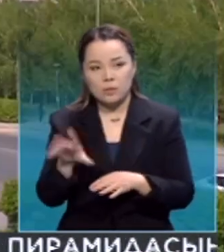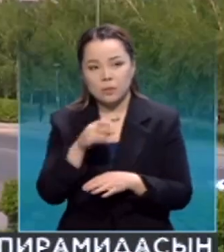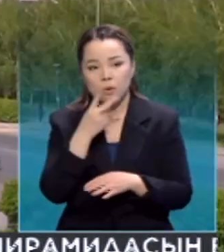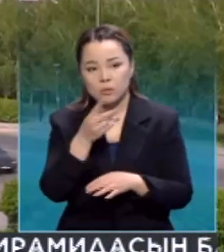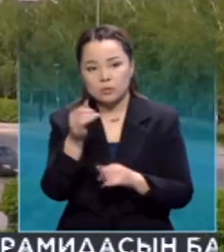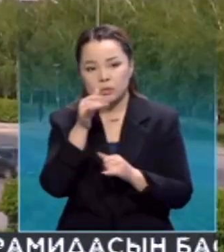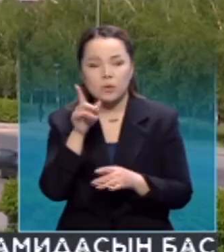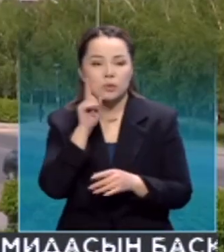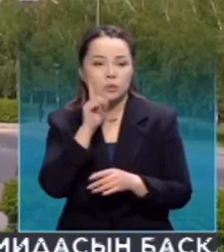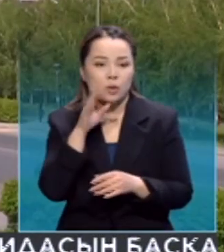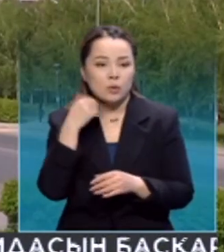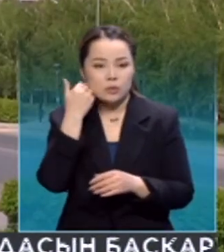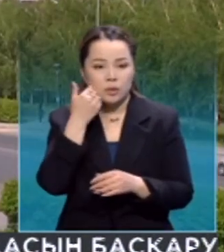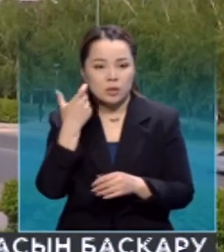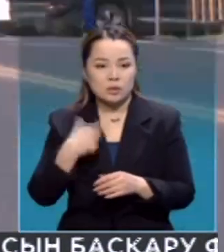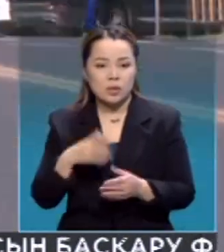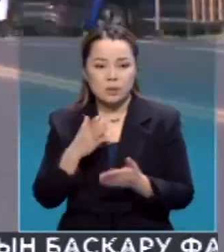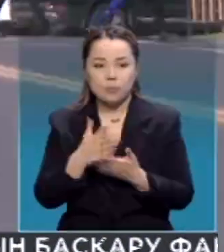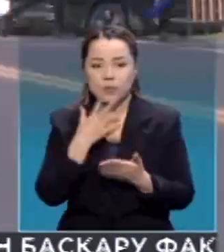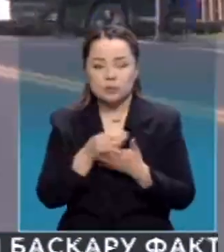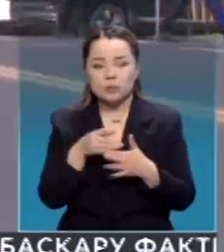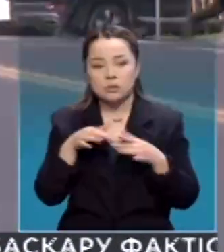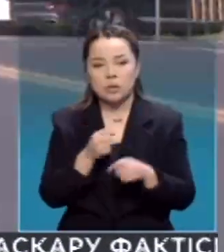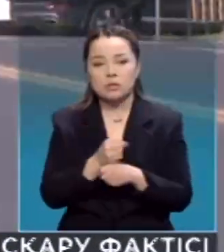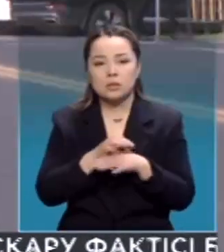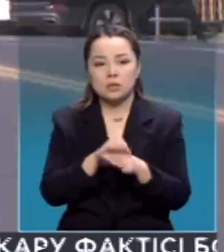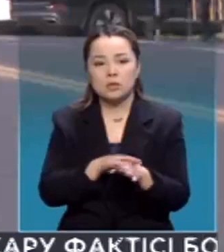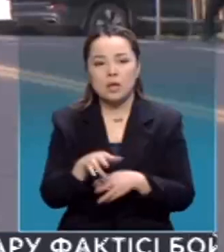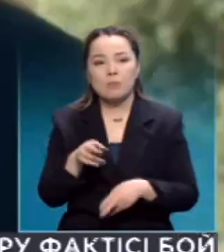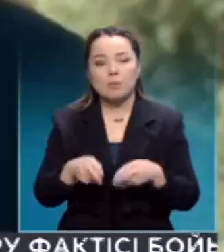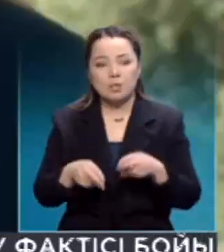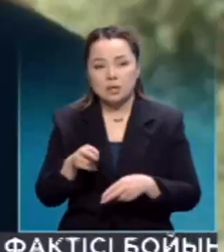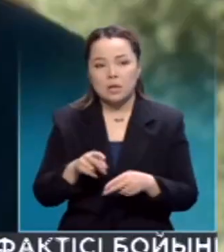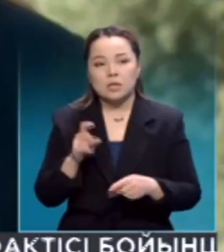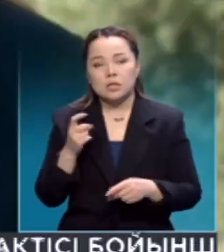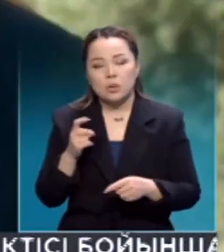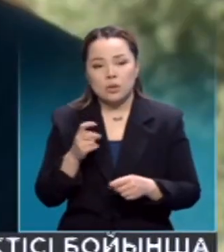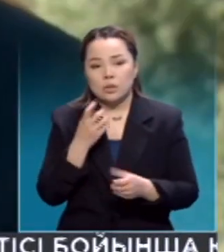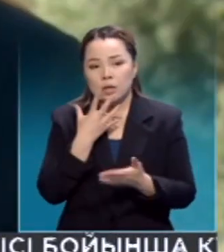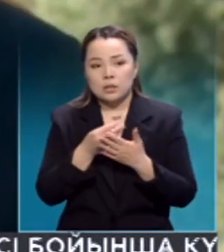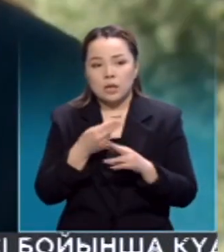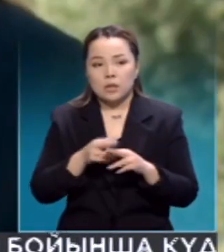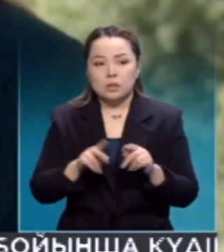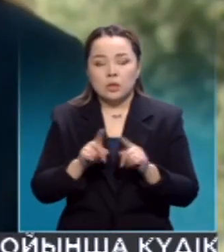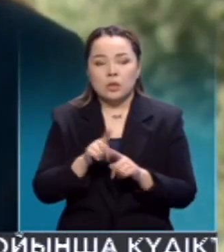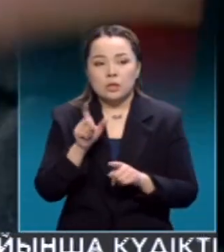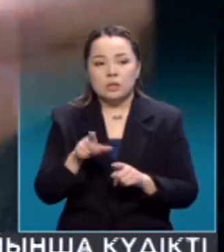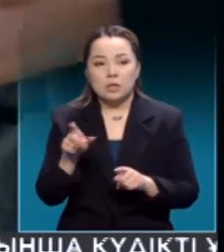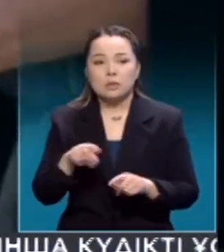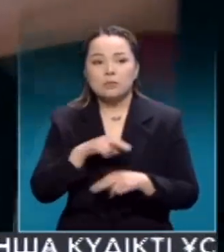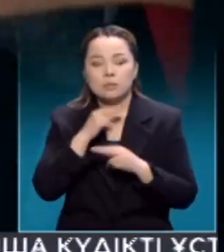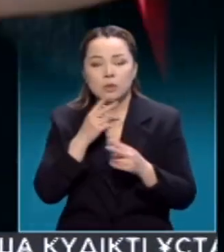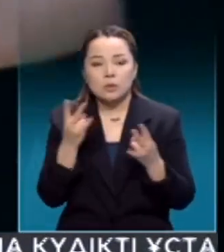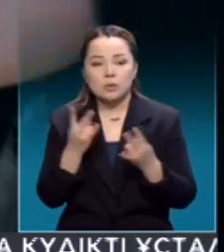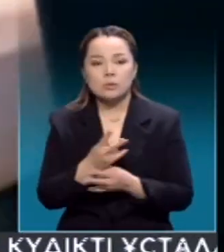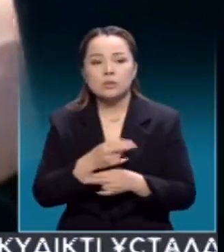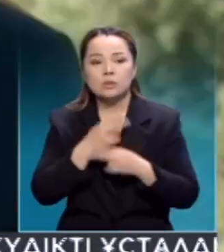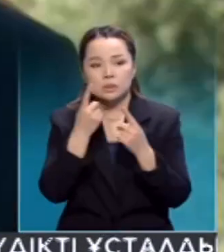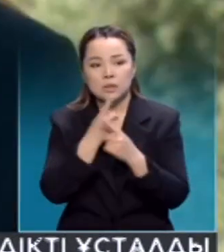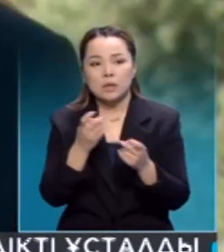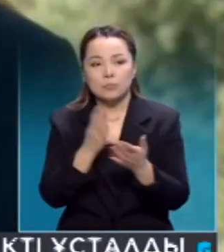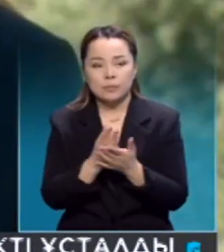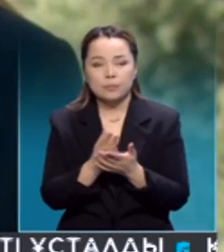Ұялам. Ал денсаулық сақтау министрлігі шарасыз. Олар пластикалық хирургия, косметология қызметіне жүгінерде мыналарды ескерген жөн